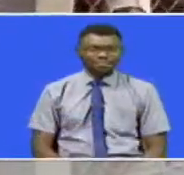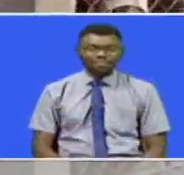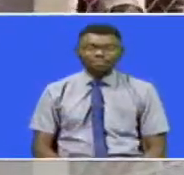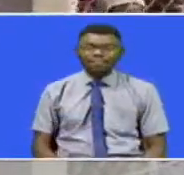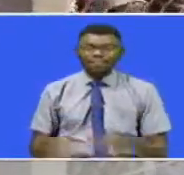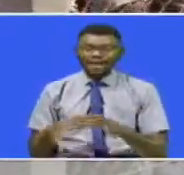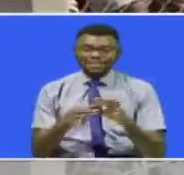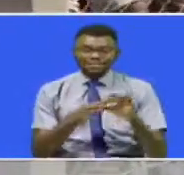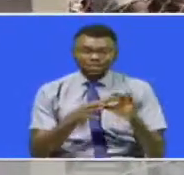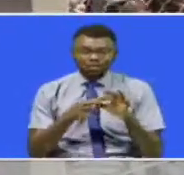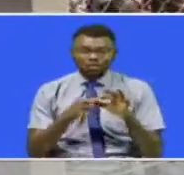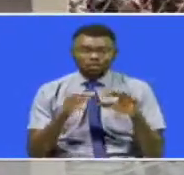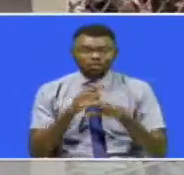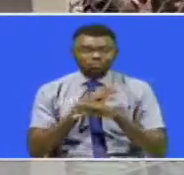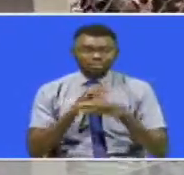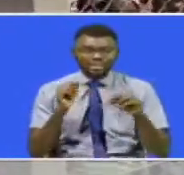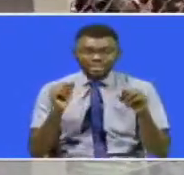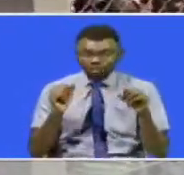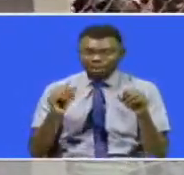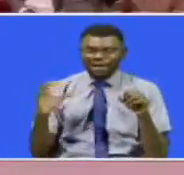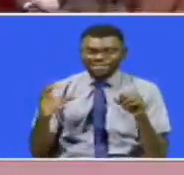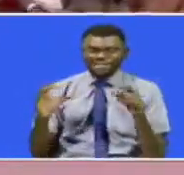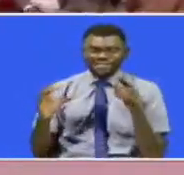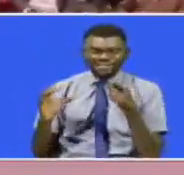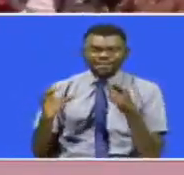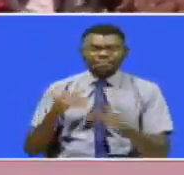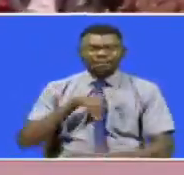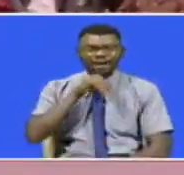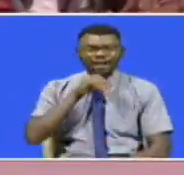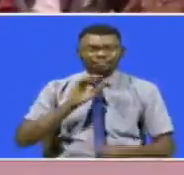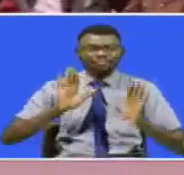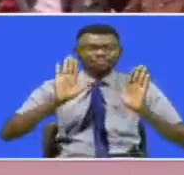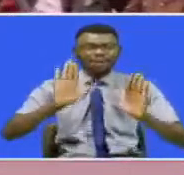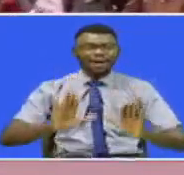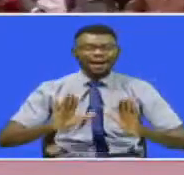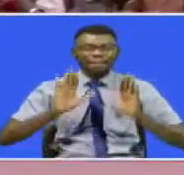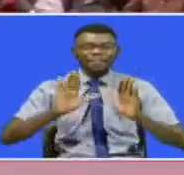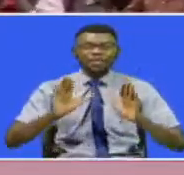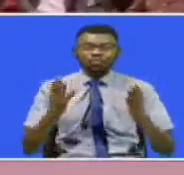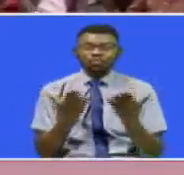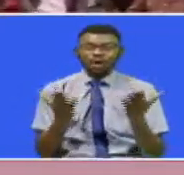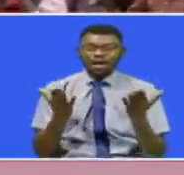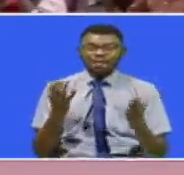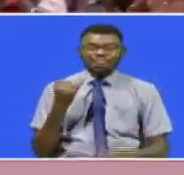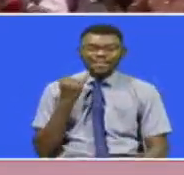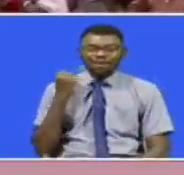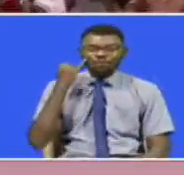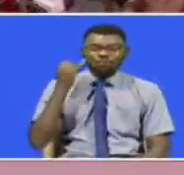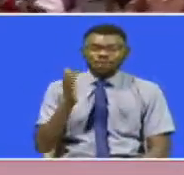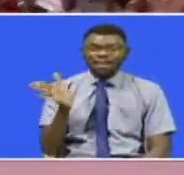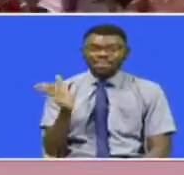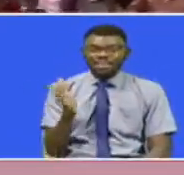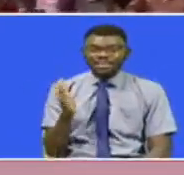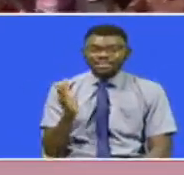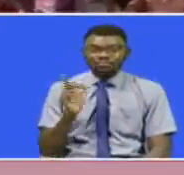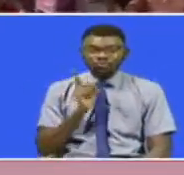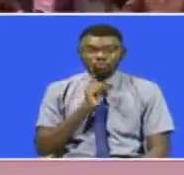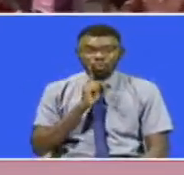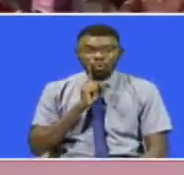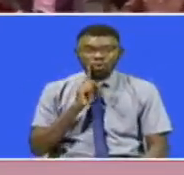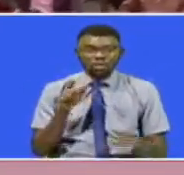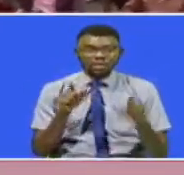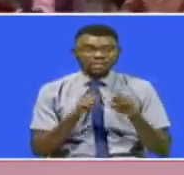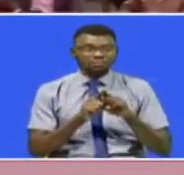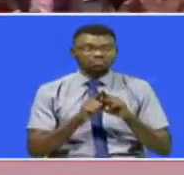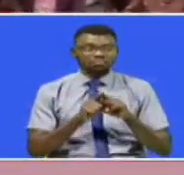Azimio presidential candidate Raila Odinga is expected to campaign in the vote-rich Nakuru County Thursday. And to lay the ground for him,